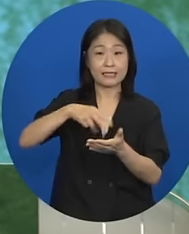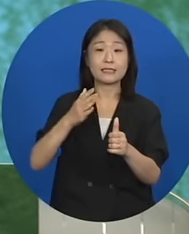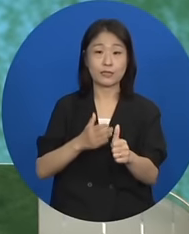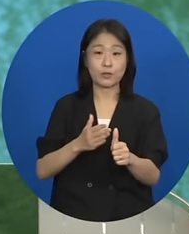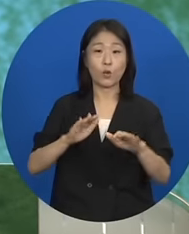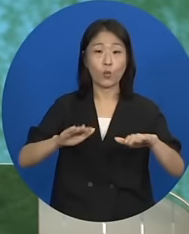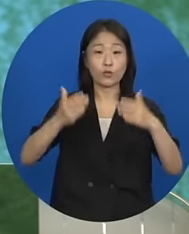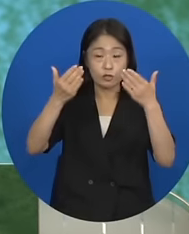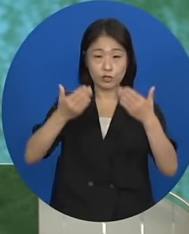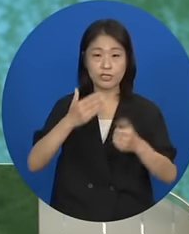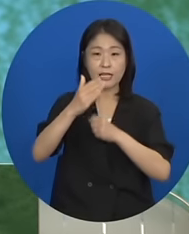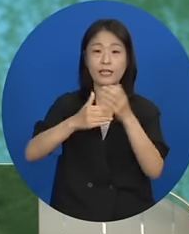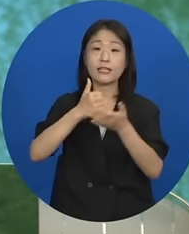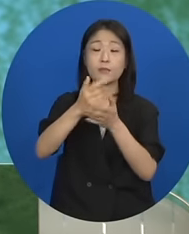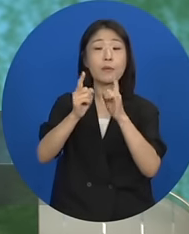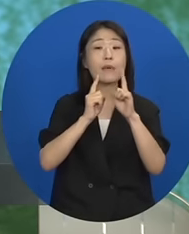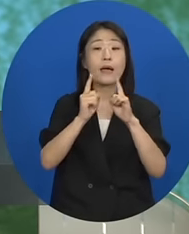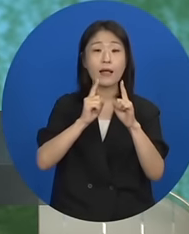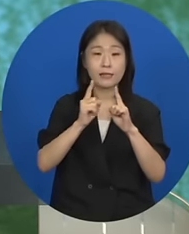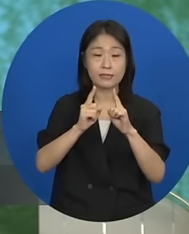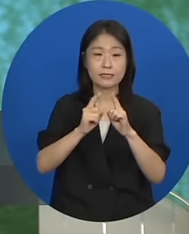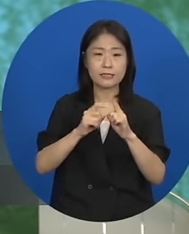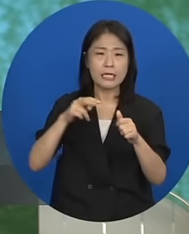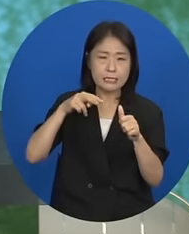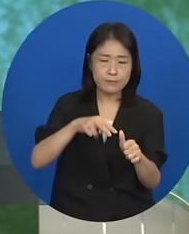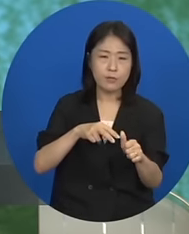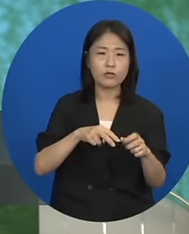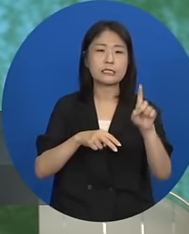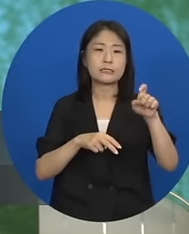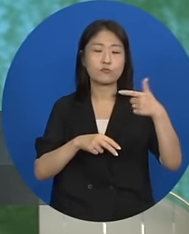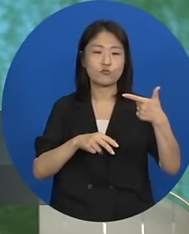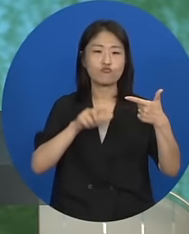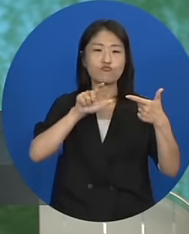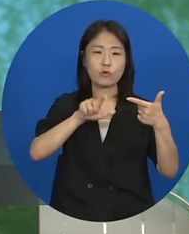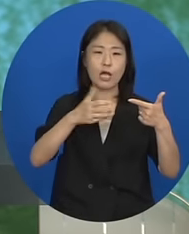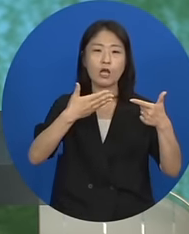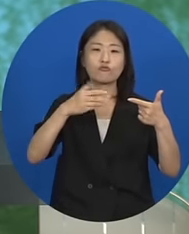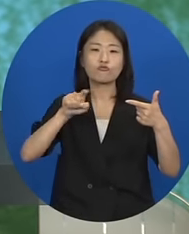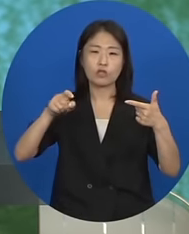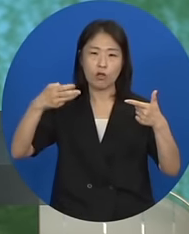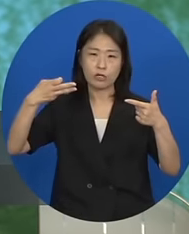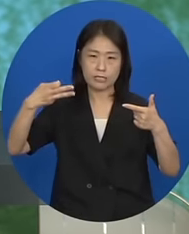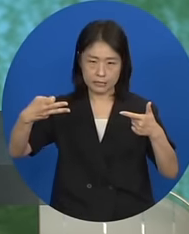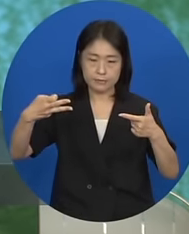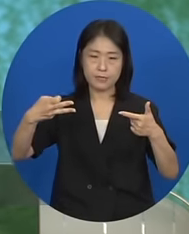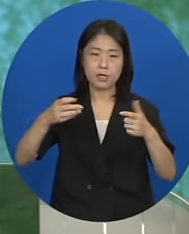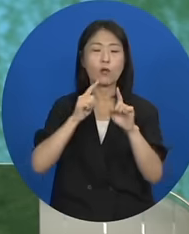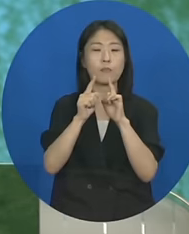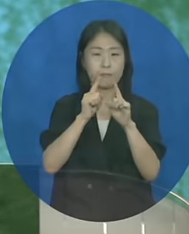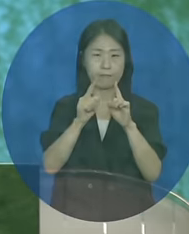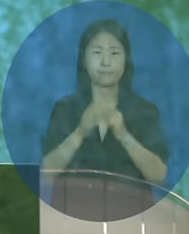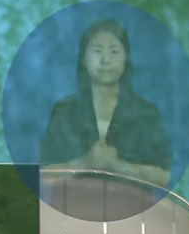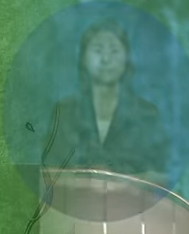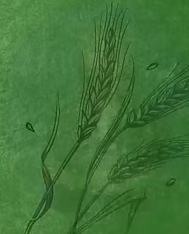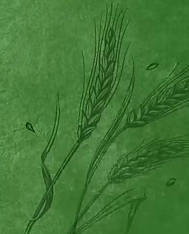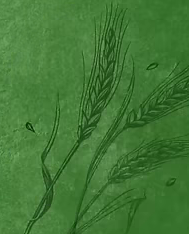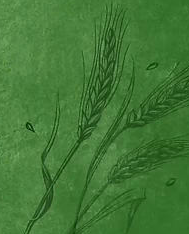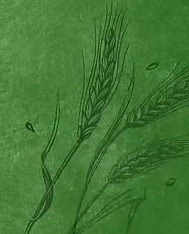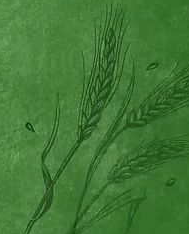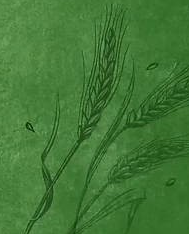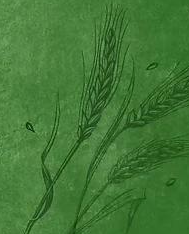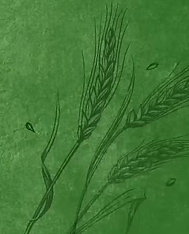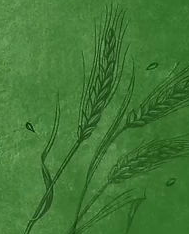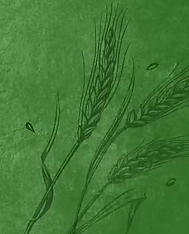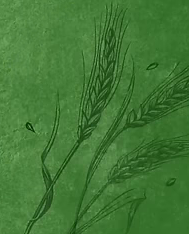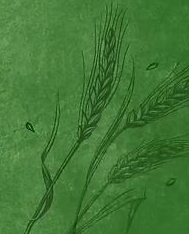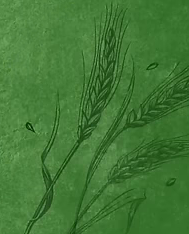오늘 우리에게 주시는 하나님의 말씀은 신명기 16장 9절로 12절의 말씀입니다